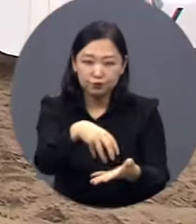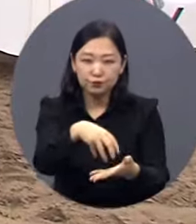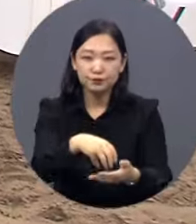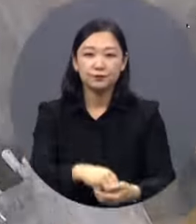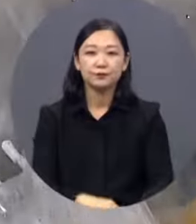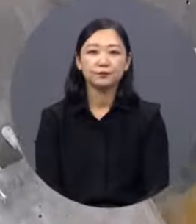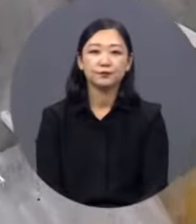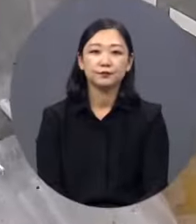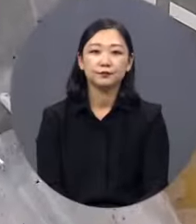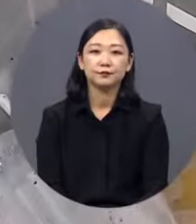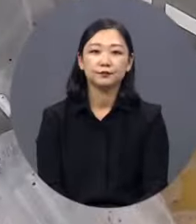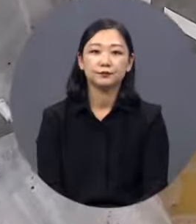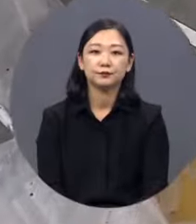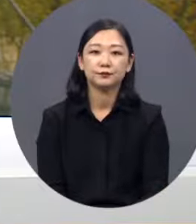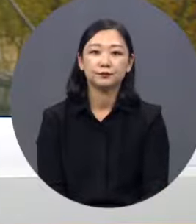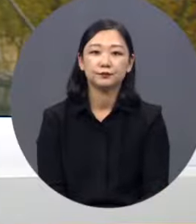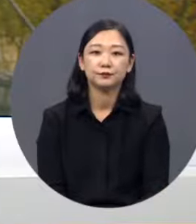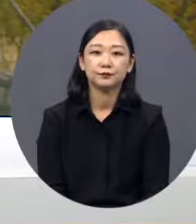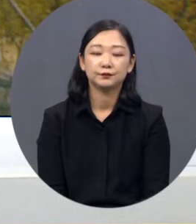주었습니다